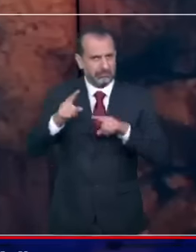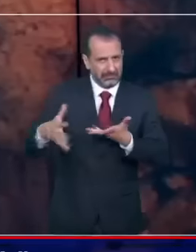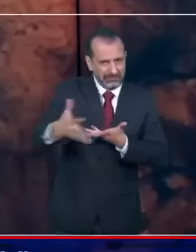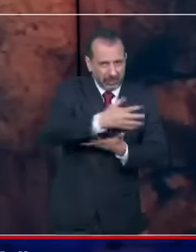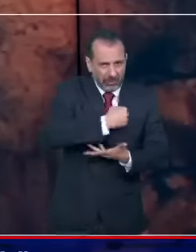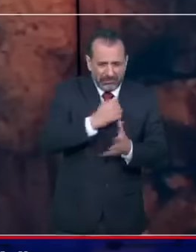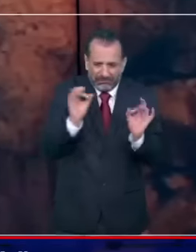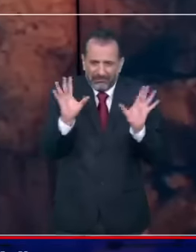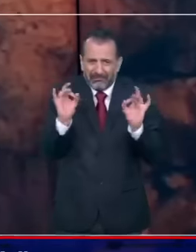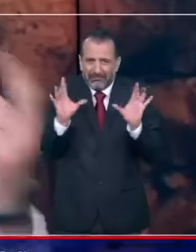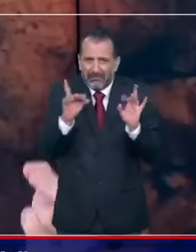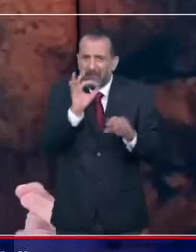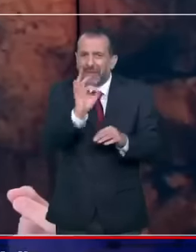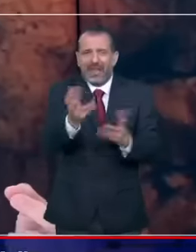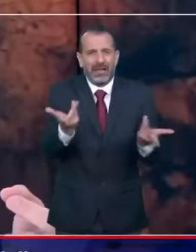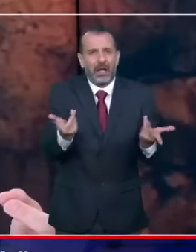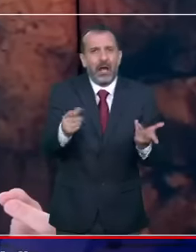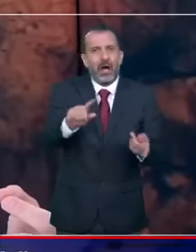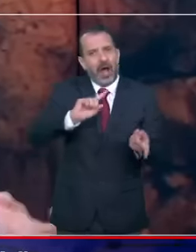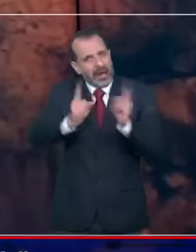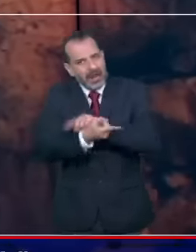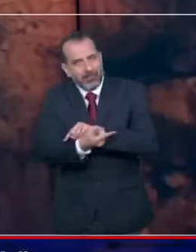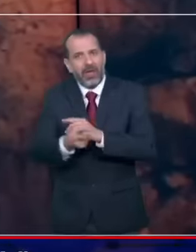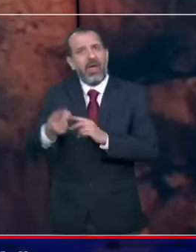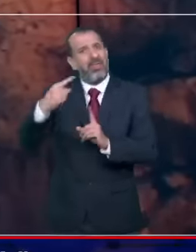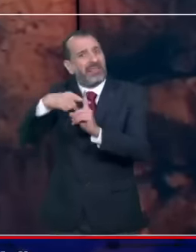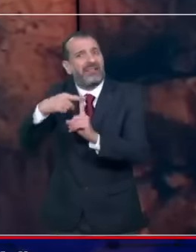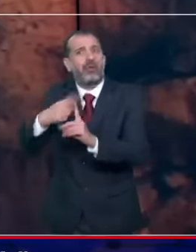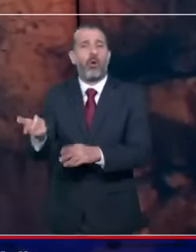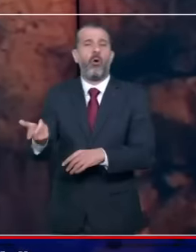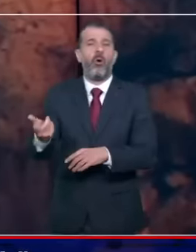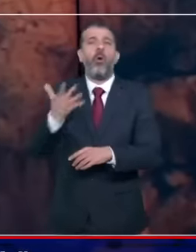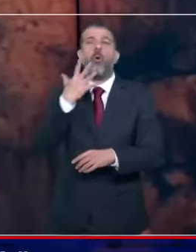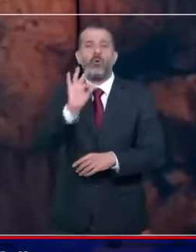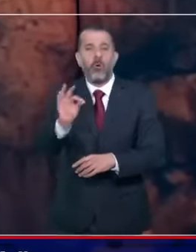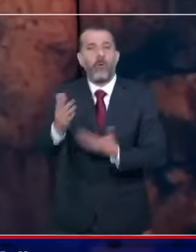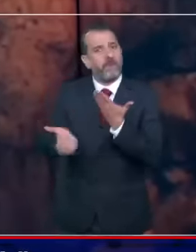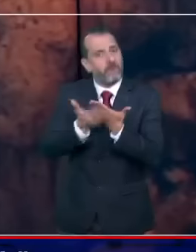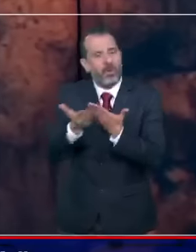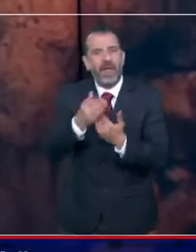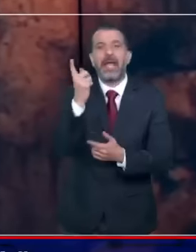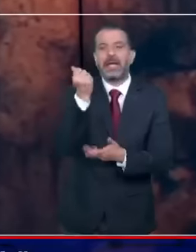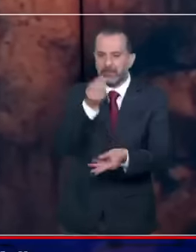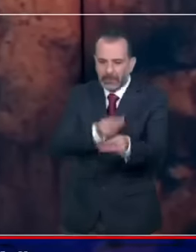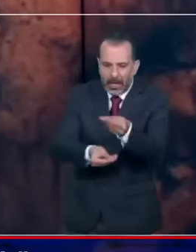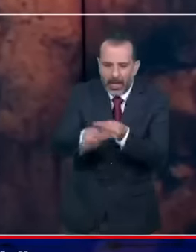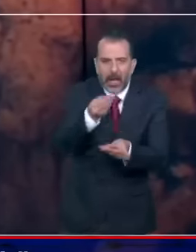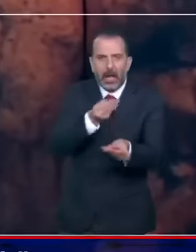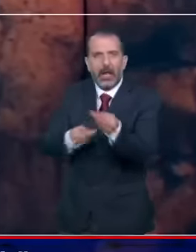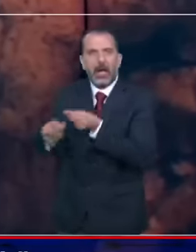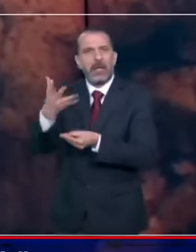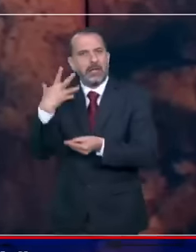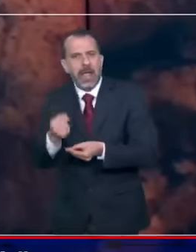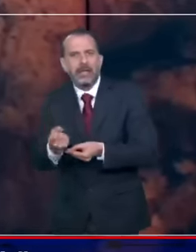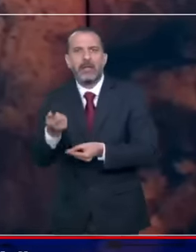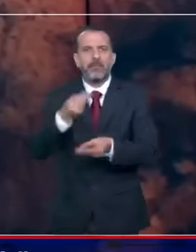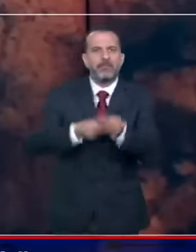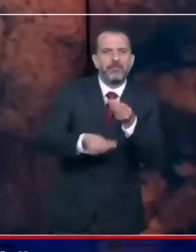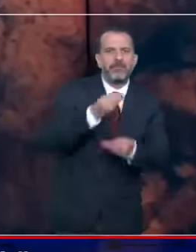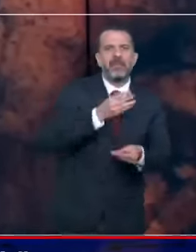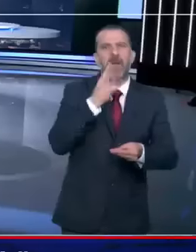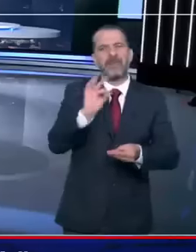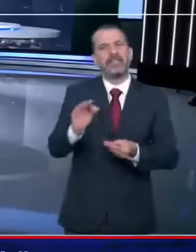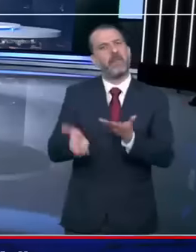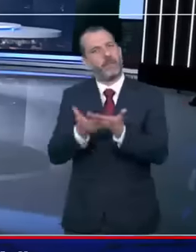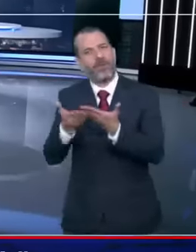Μηδέν. Το αντίθετο, θα έχει θετικό πρόσημο, διότι θα δώσει μια ρευστότητα στον Έλληνα καταναλωτή. Είναι σαν